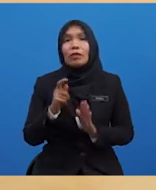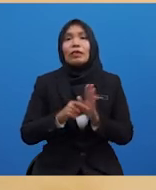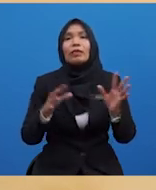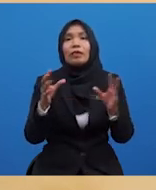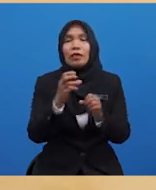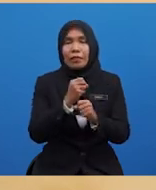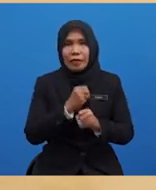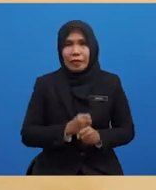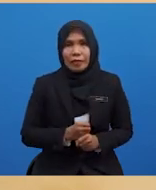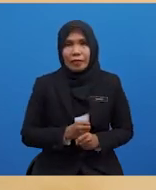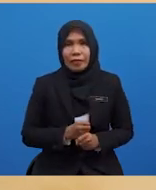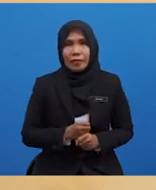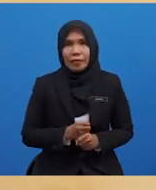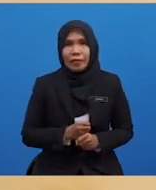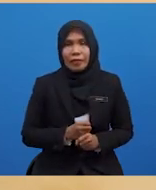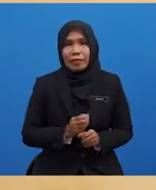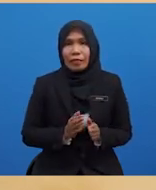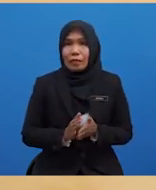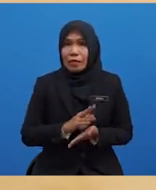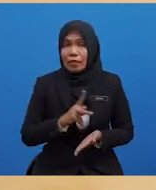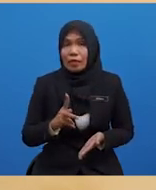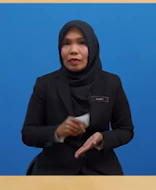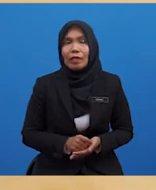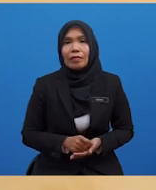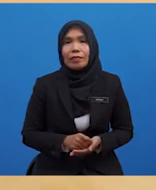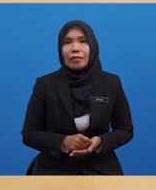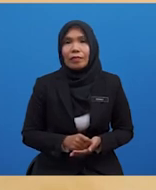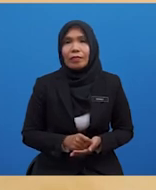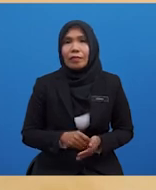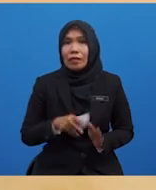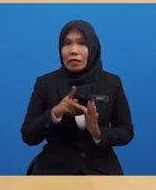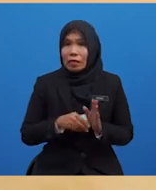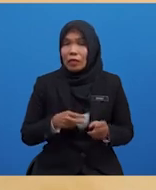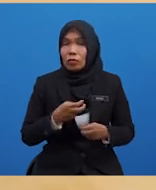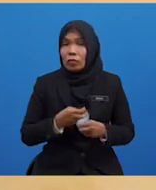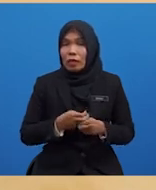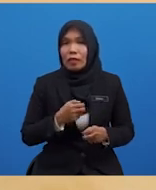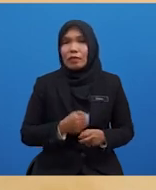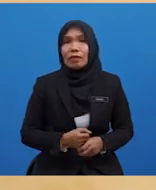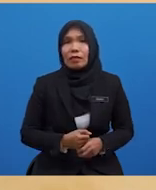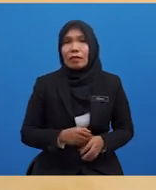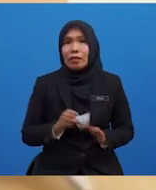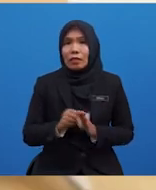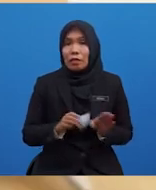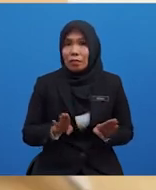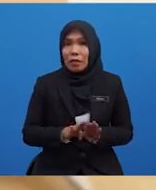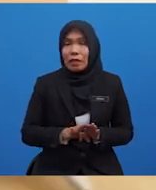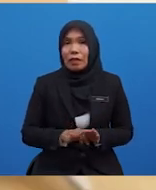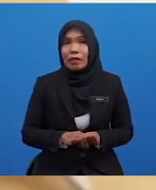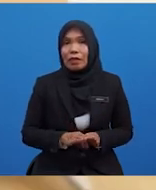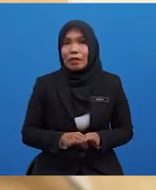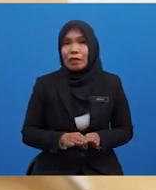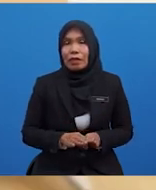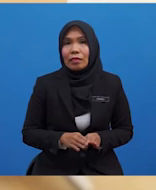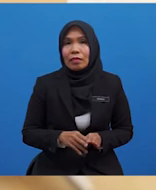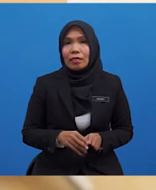masalah sebagai pemangkit untuk kamu terus berusaha mencapai kejayaan. Jaga